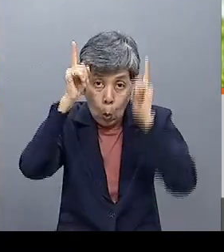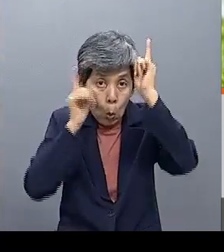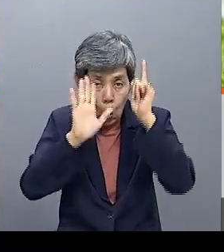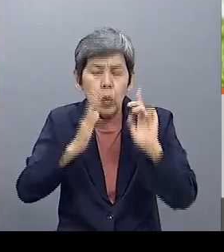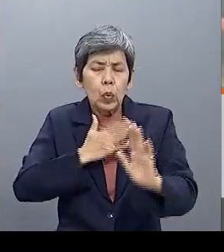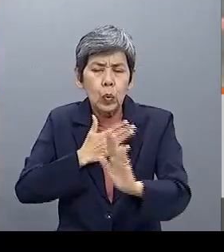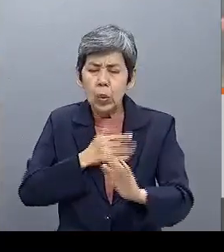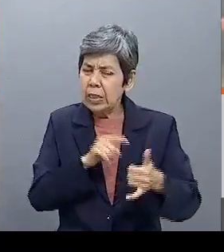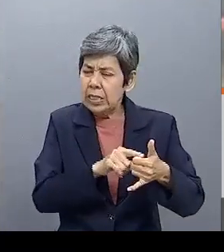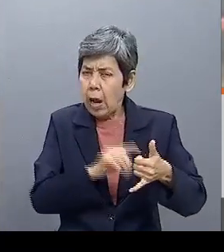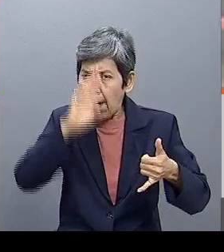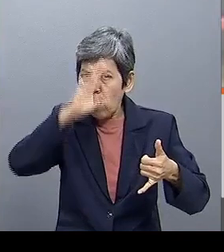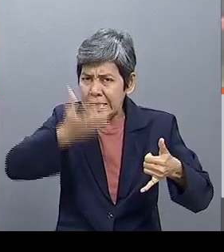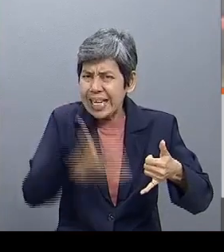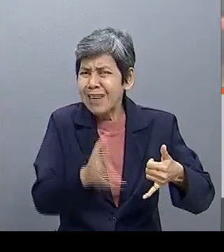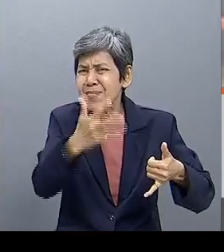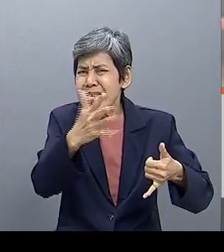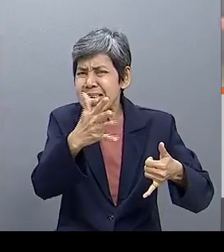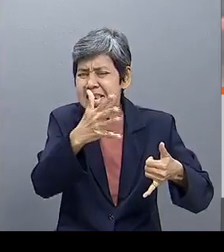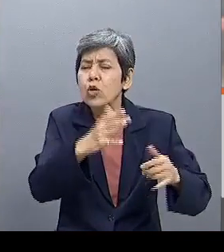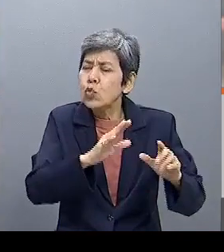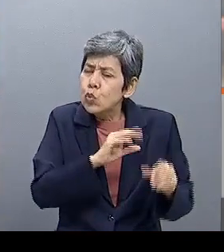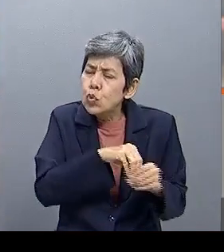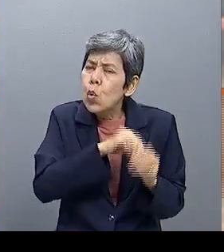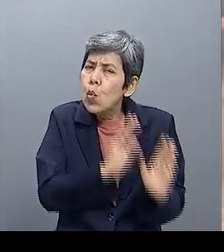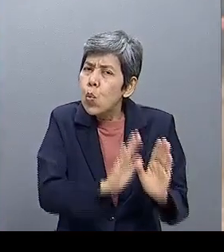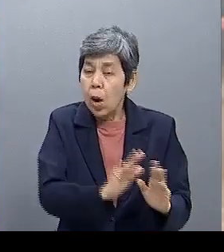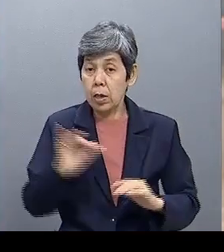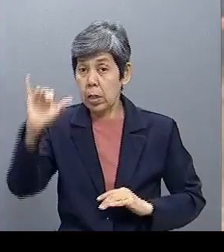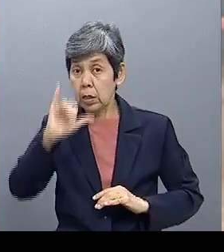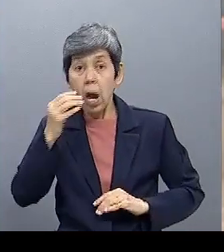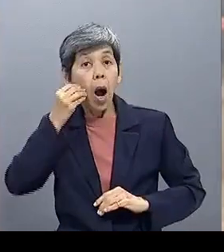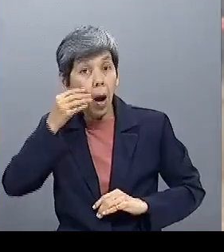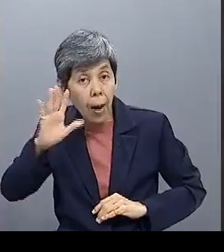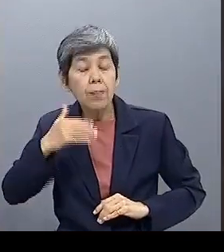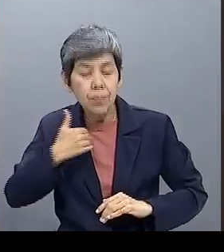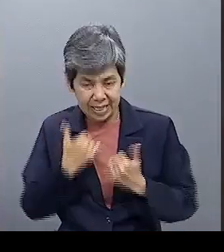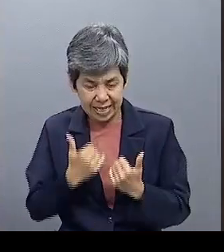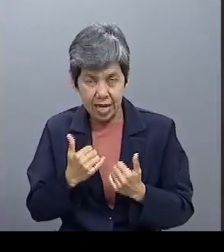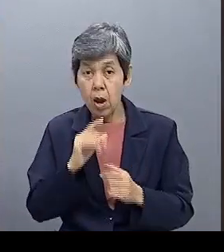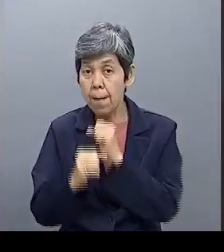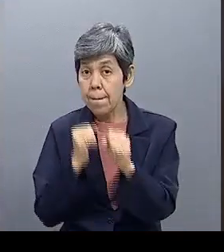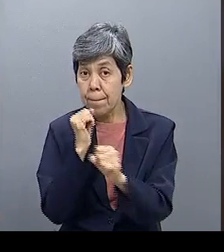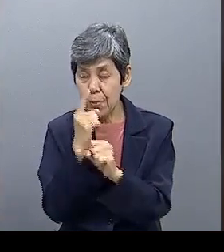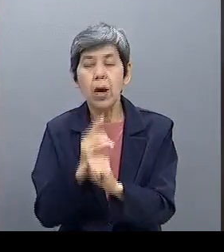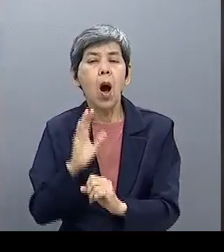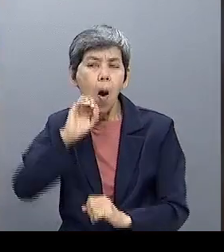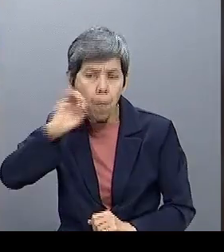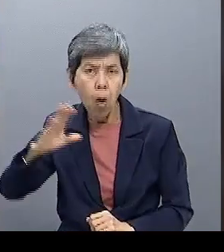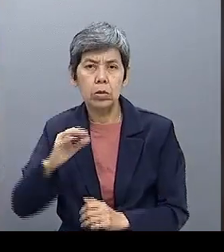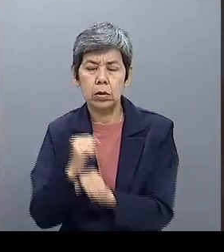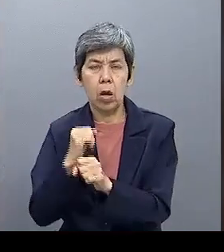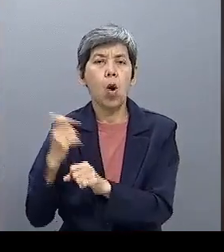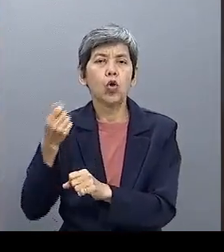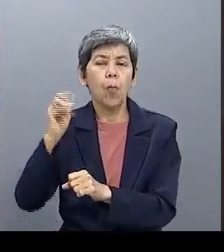ใช่ผู้ป่วยติดเชื้อคงอีก 19รหัสมีญาติเดินทางกลับภูมิลำเนาในช่วงวันปีใหม่และก็ให้แจ้งเจ้าหน้าที่ท้องถิ่นรับ